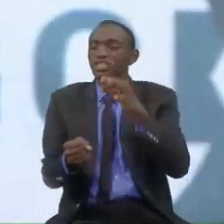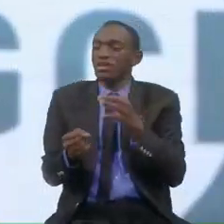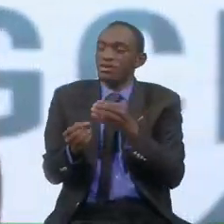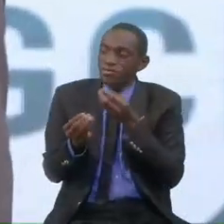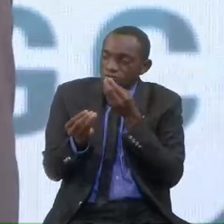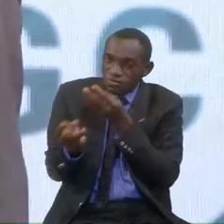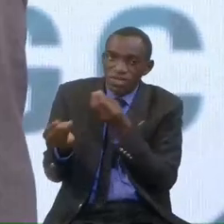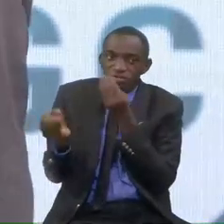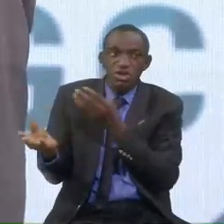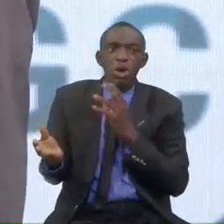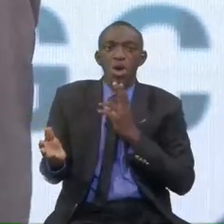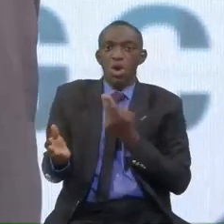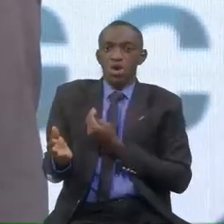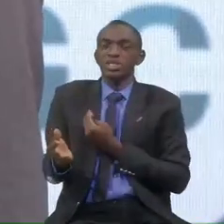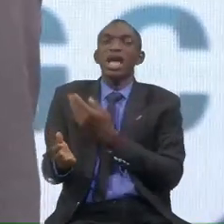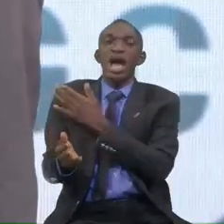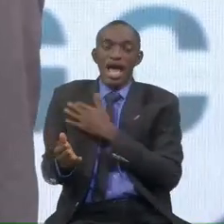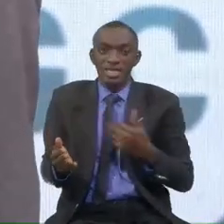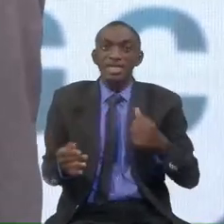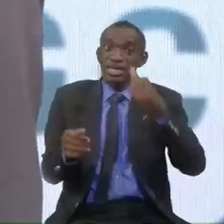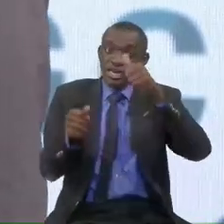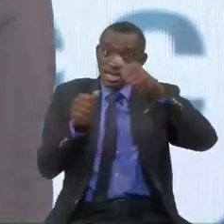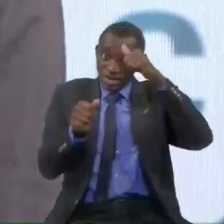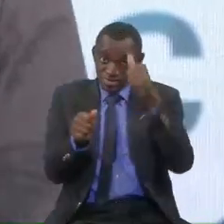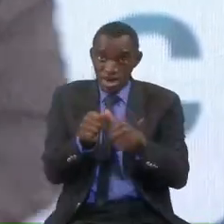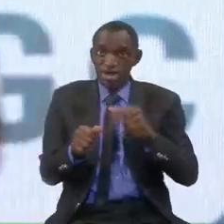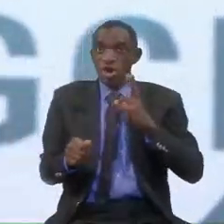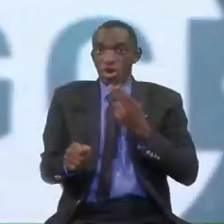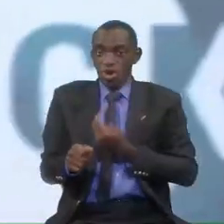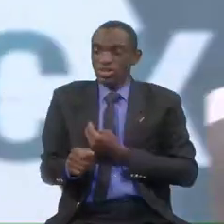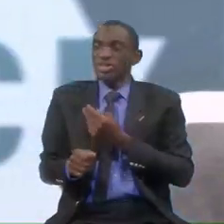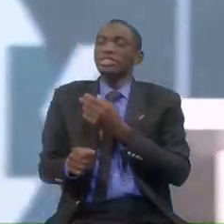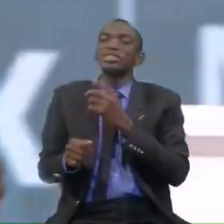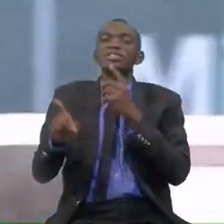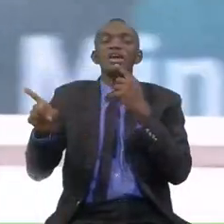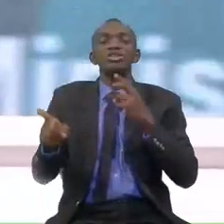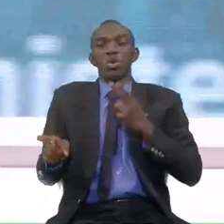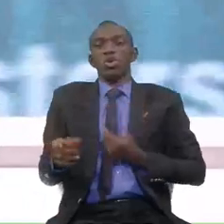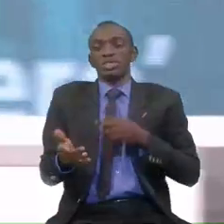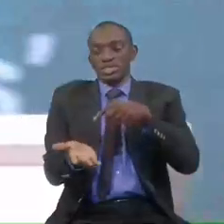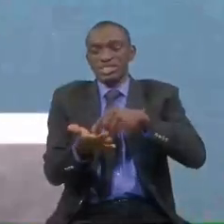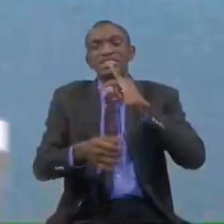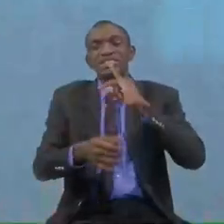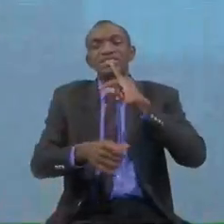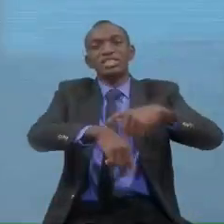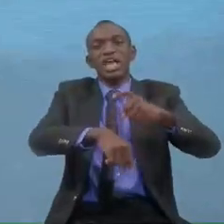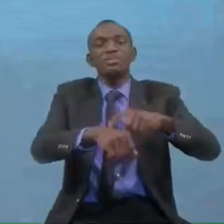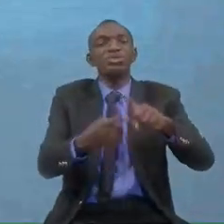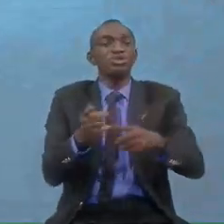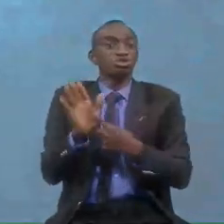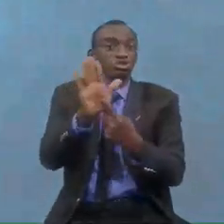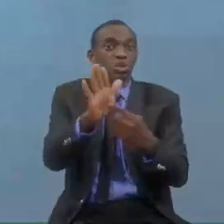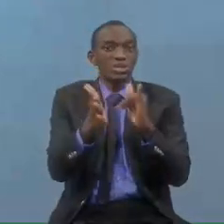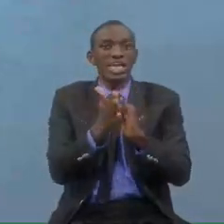rappel. C'est lui qui nous dit, voici ton heure de montrer que la promesse là est réelle. Il